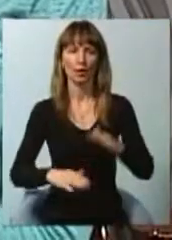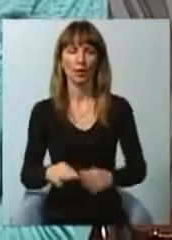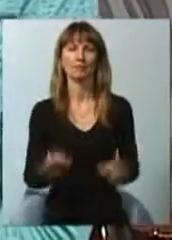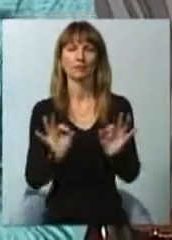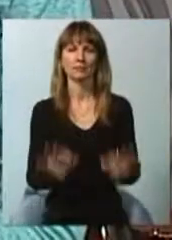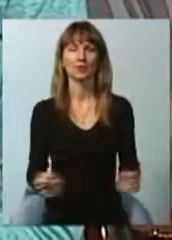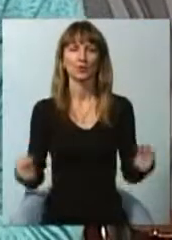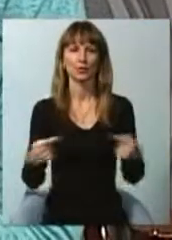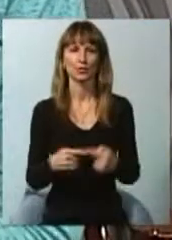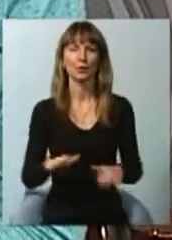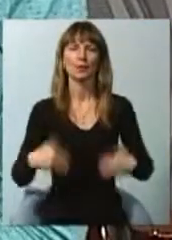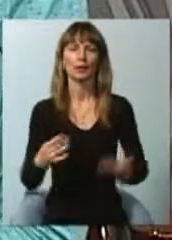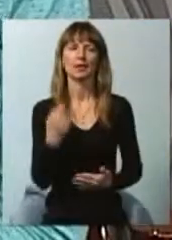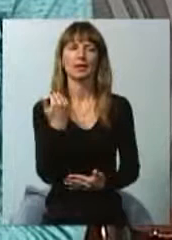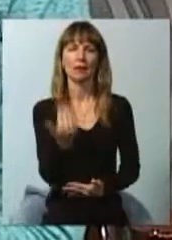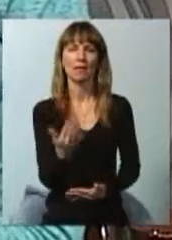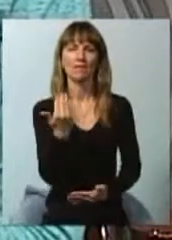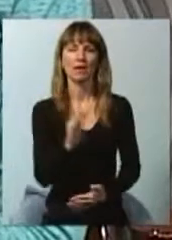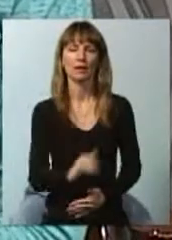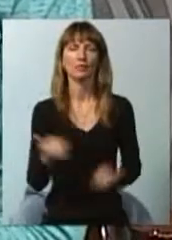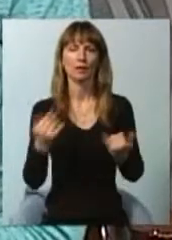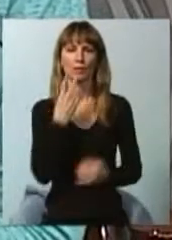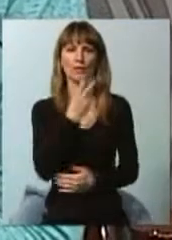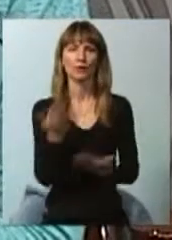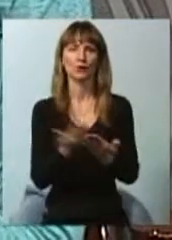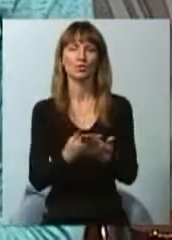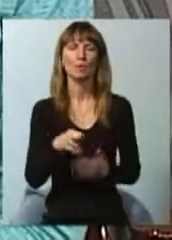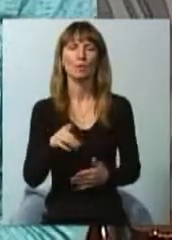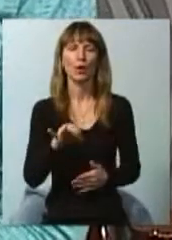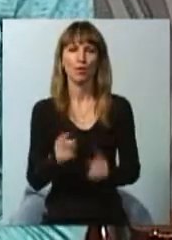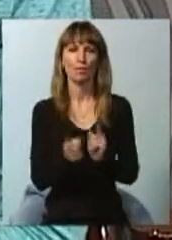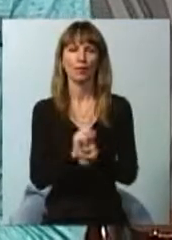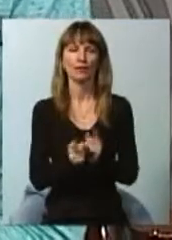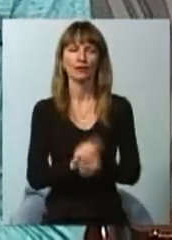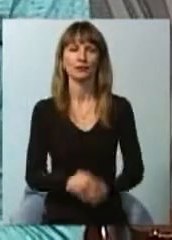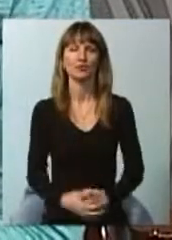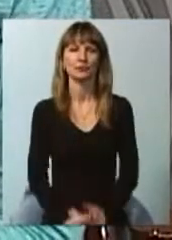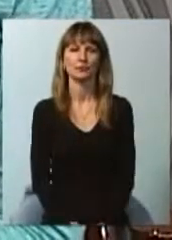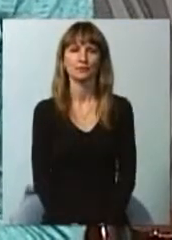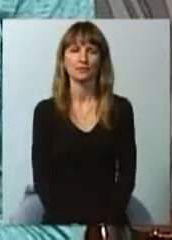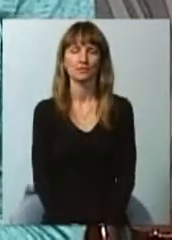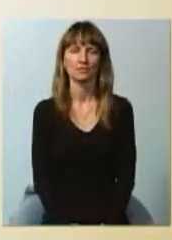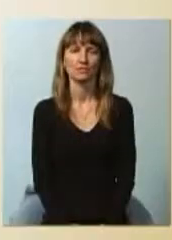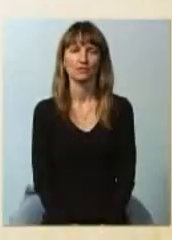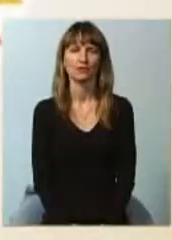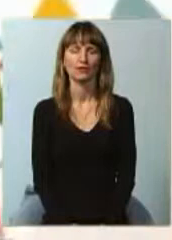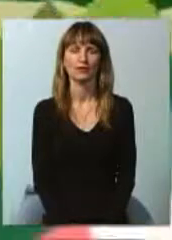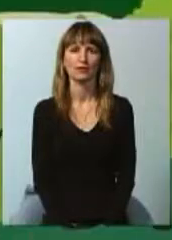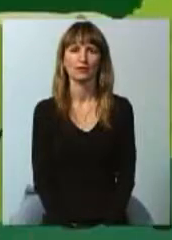вірно. Пропоную і тобі, і вам, малята, зараз подивитися сюжет про сурдоперекладача.